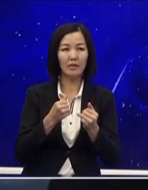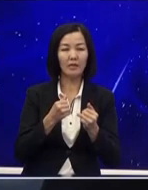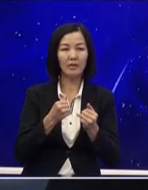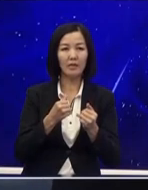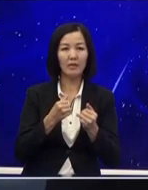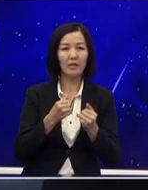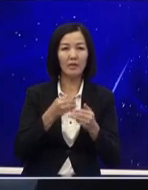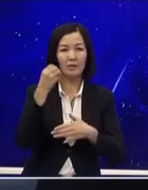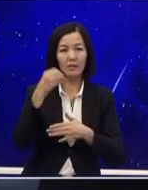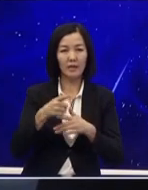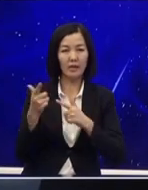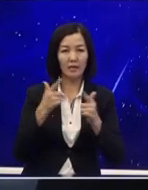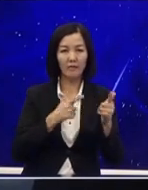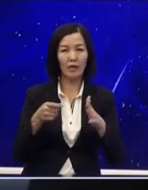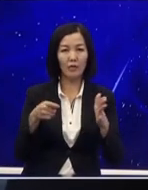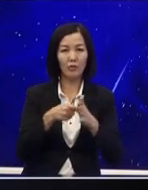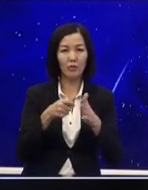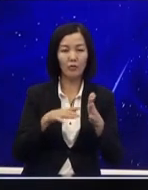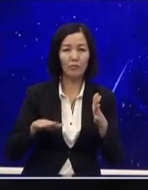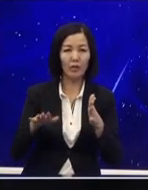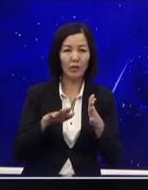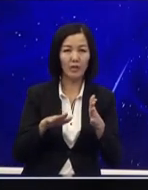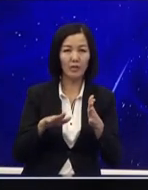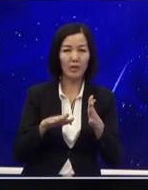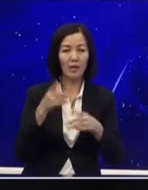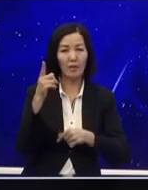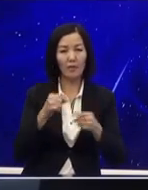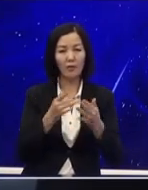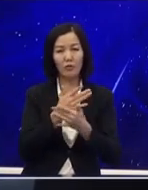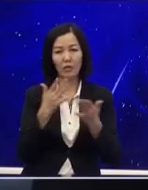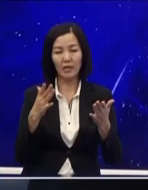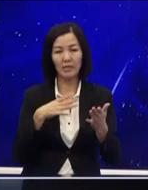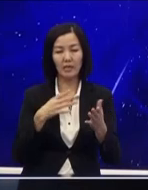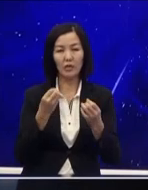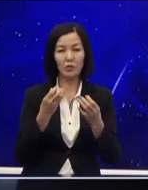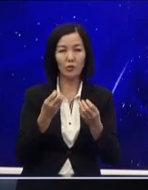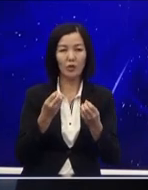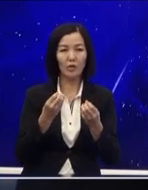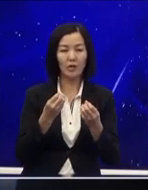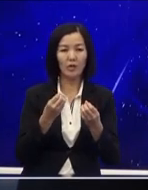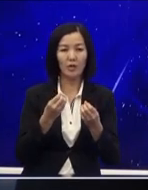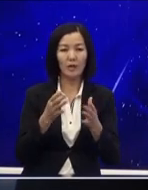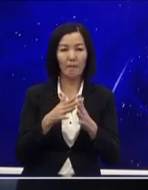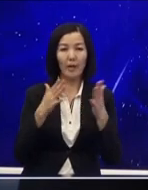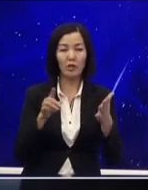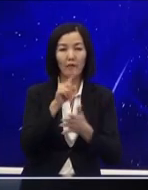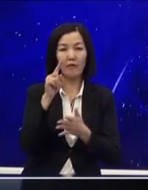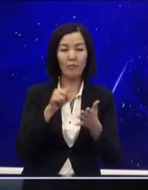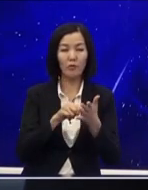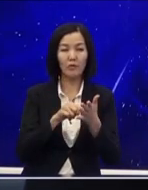сервисно-заготовительных центров, откормочных площадках, молочно-товарных фирм. В том числе один из таких больших вопросов